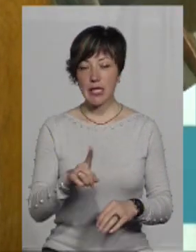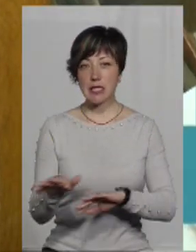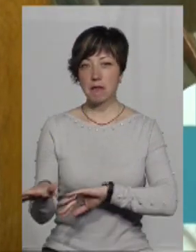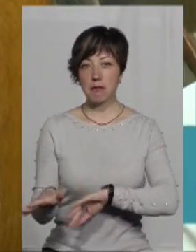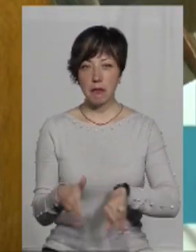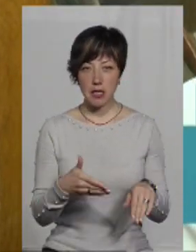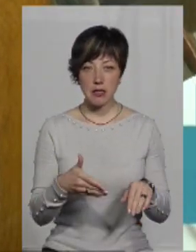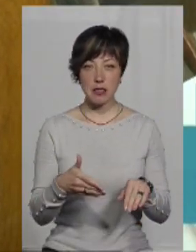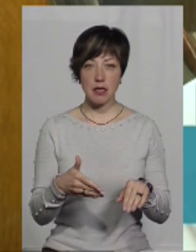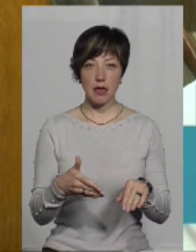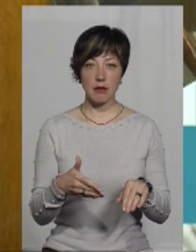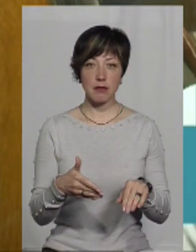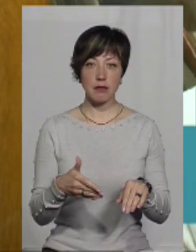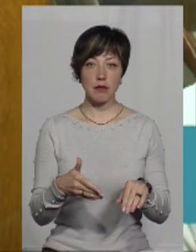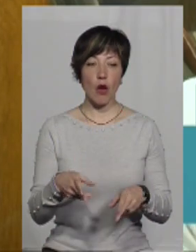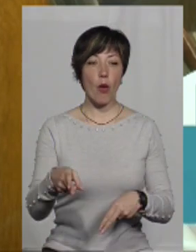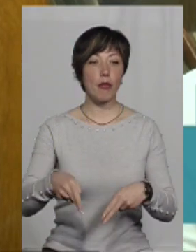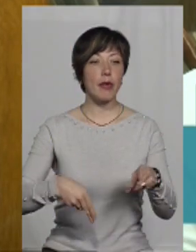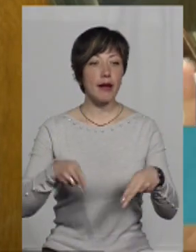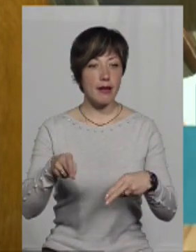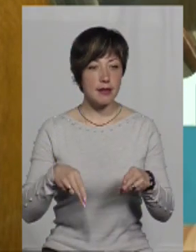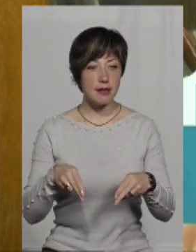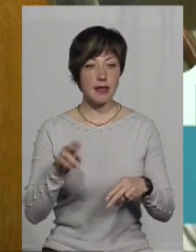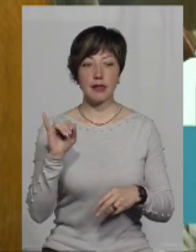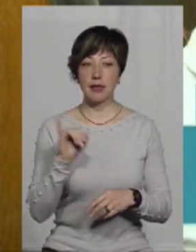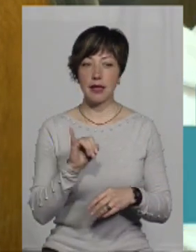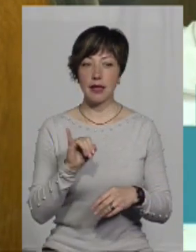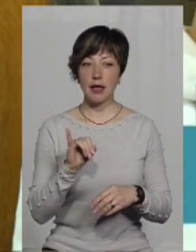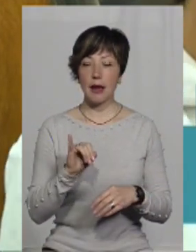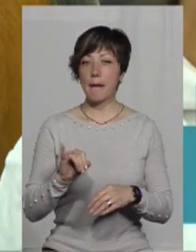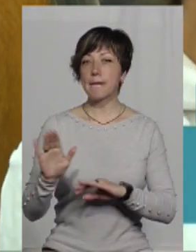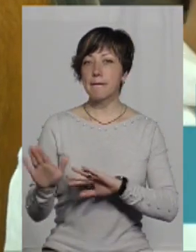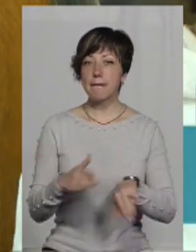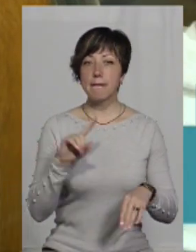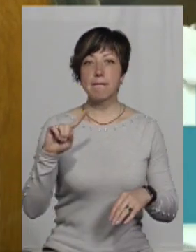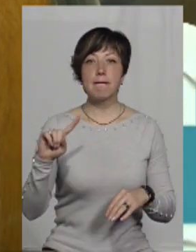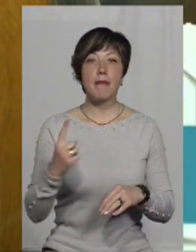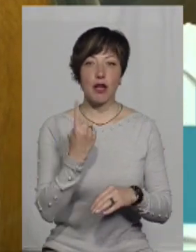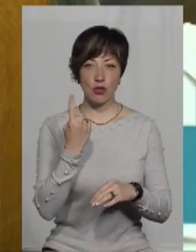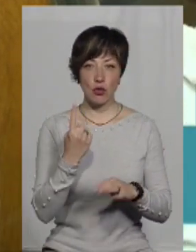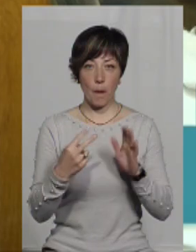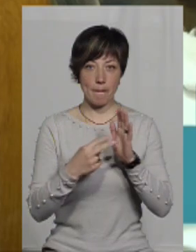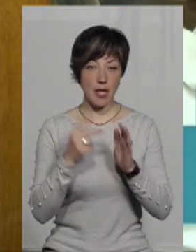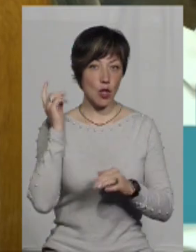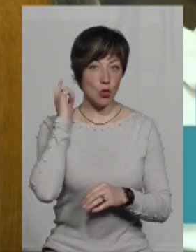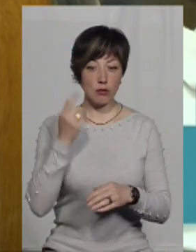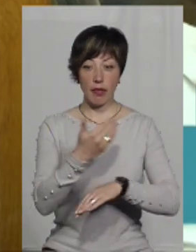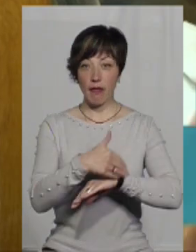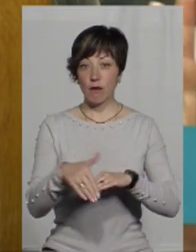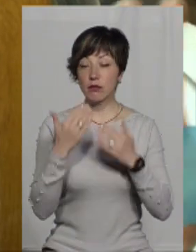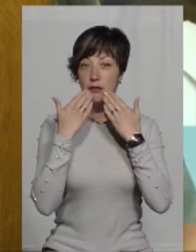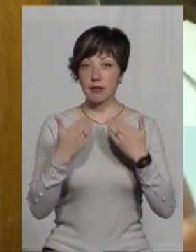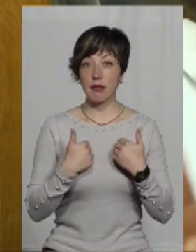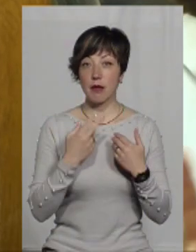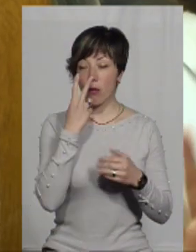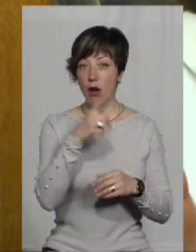як пройшла операція і після першого підключення, вона вийшла на вулицю і питає,